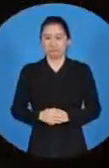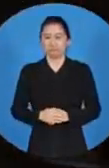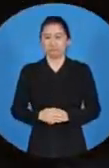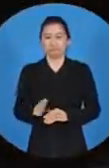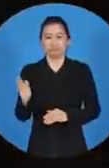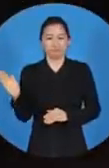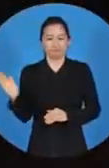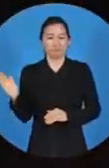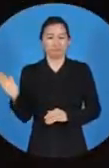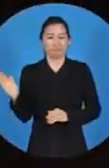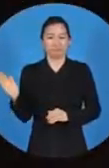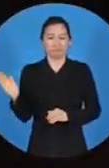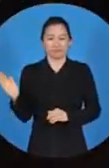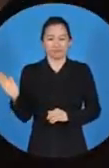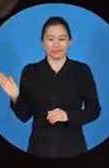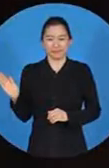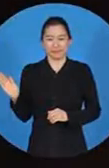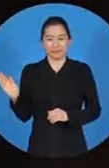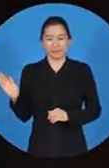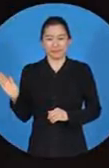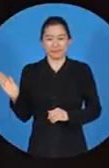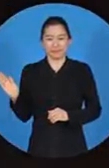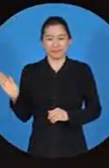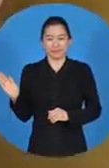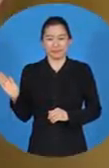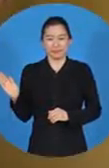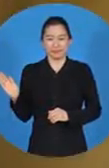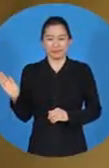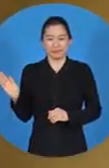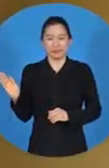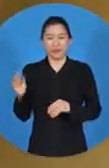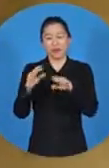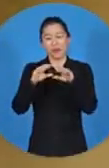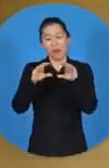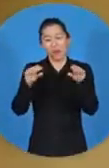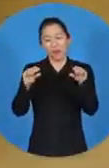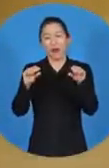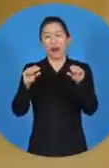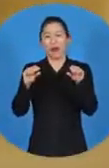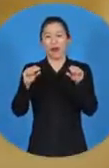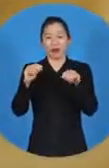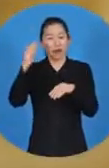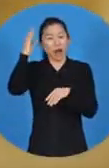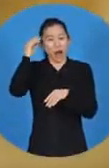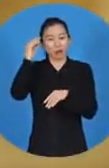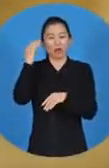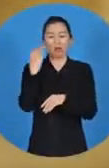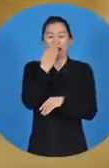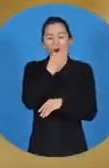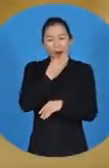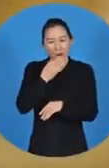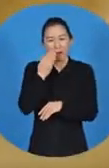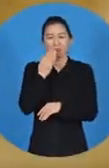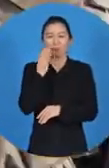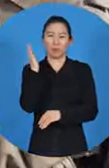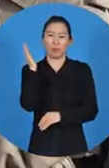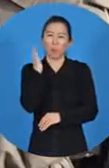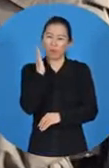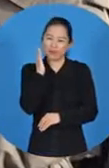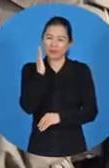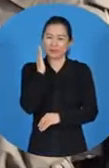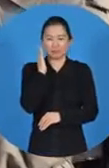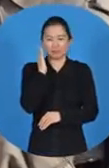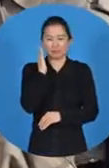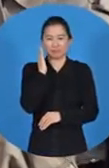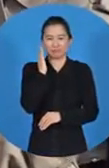酒製造さんがプロデュースした豚肉で、本当にね、柔らかくて脂身も甘くて本当に美味しいので、これもぜ